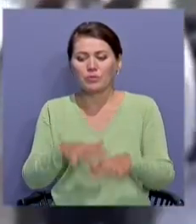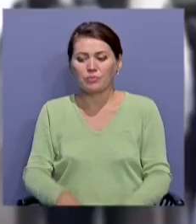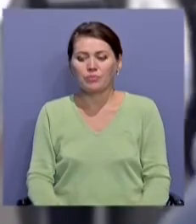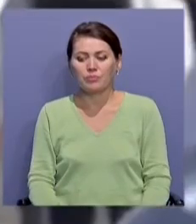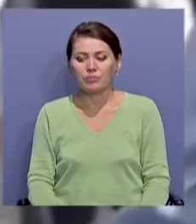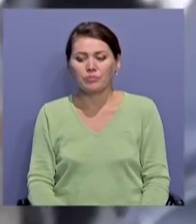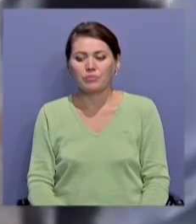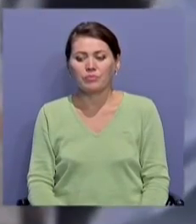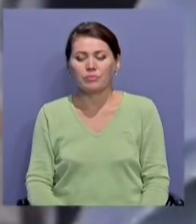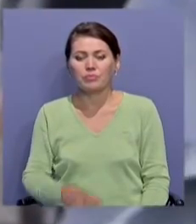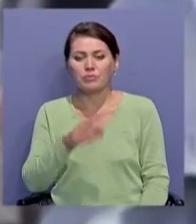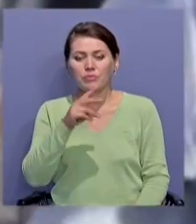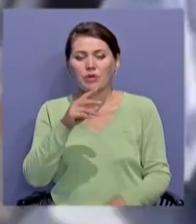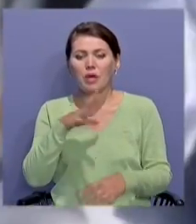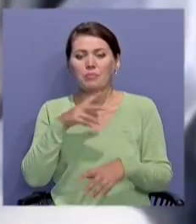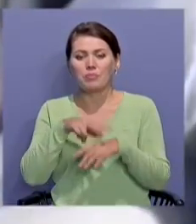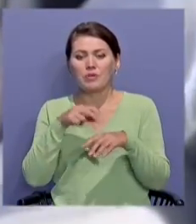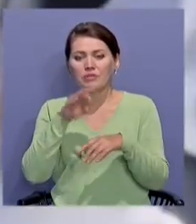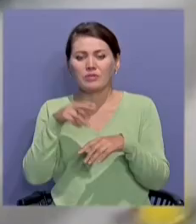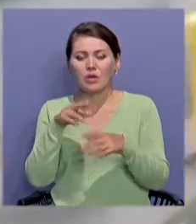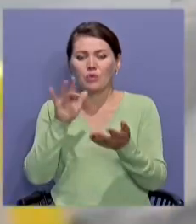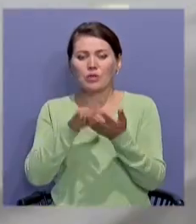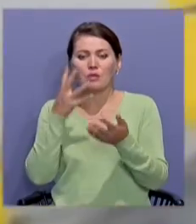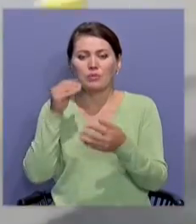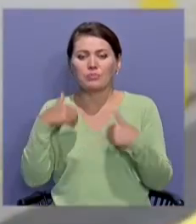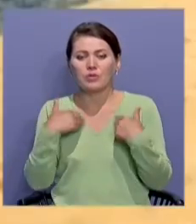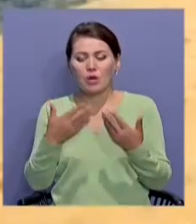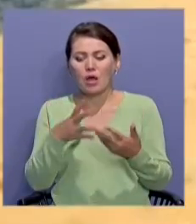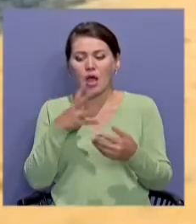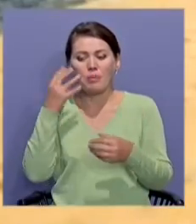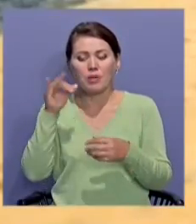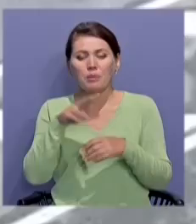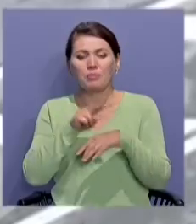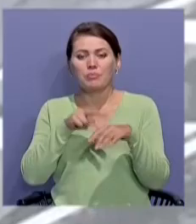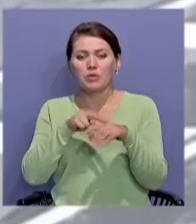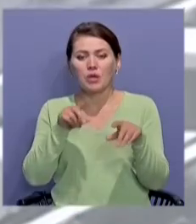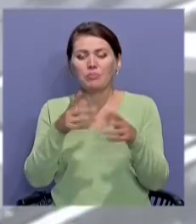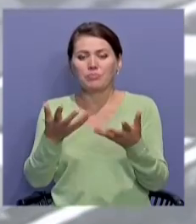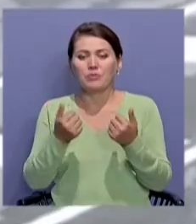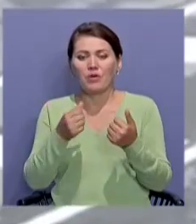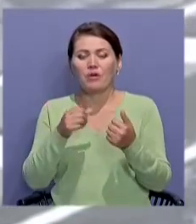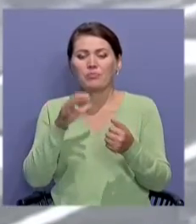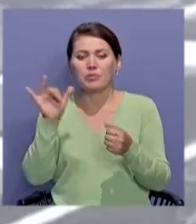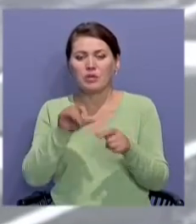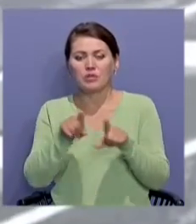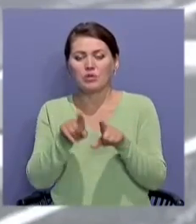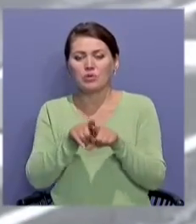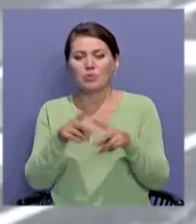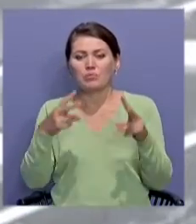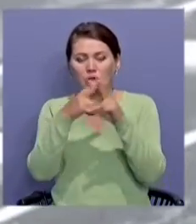Данный челлендж мы передаем полицейским ДВД города Алматы. Алматинские полицейские приняли вызов коллег из столицы